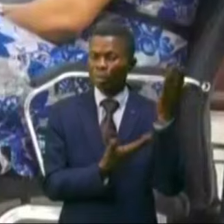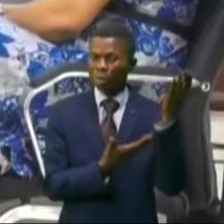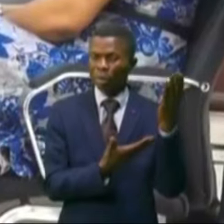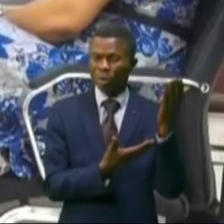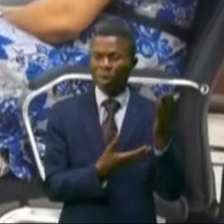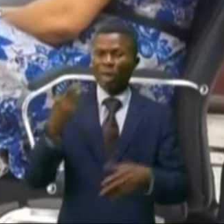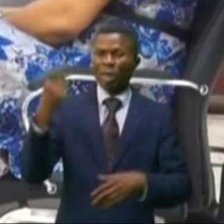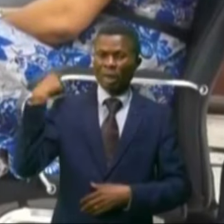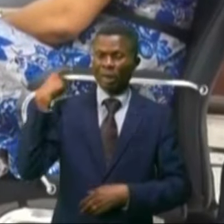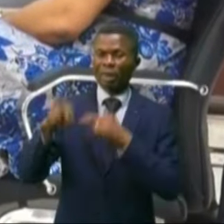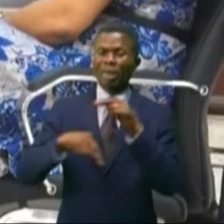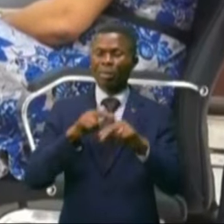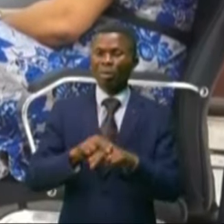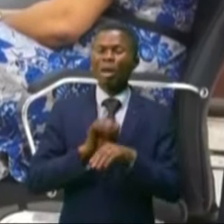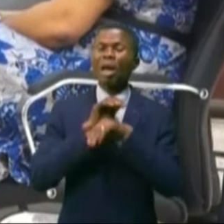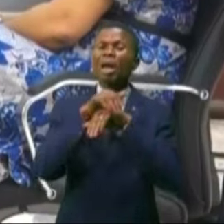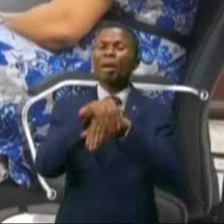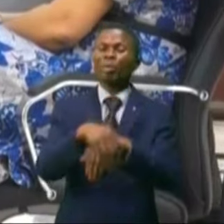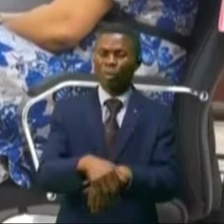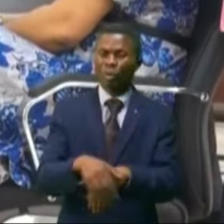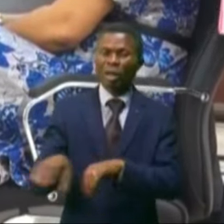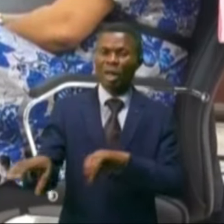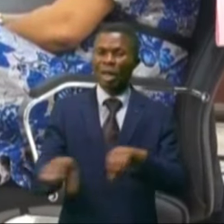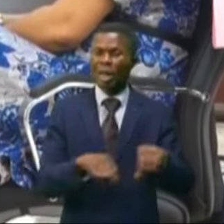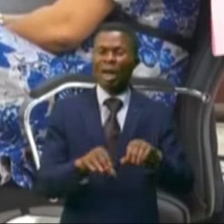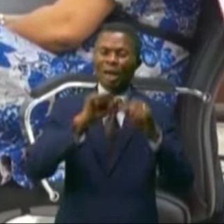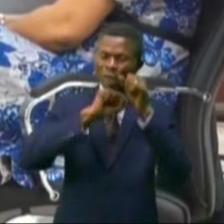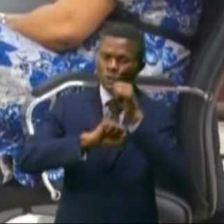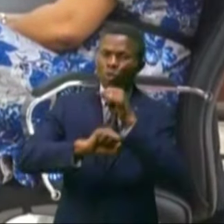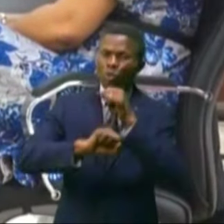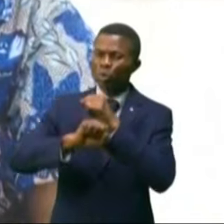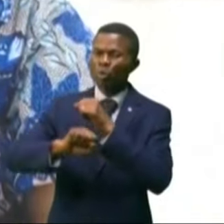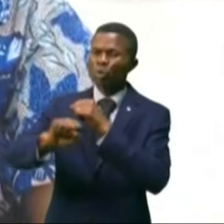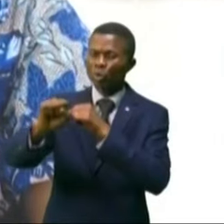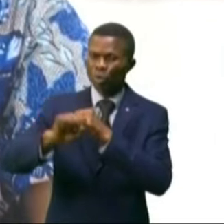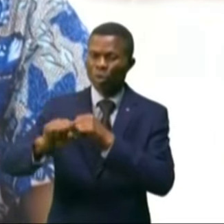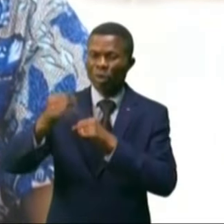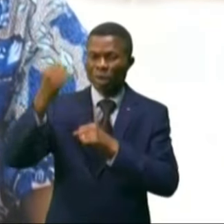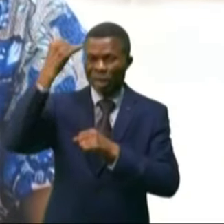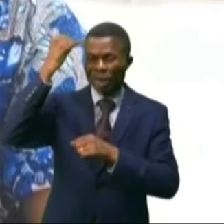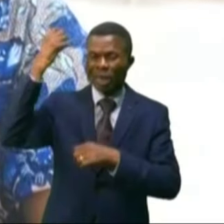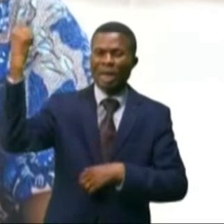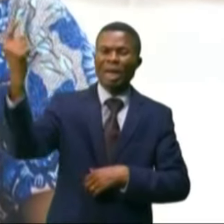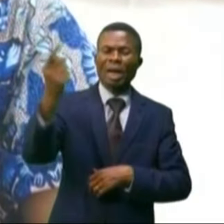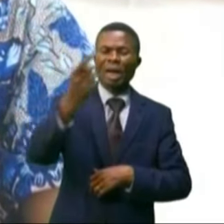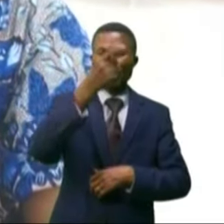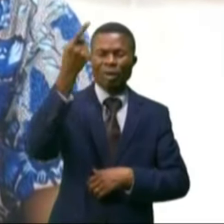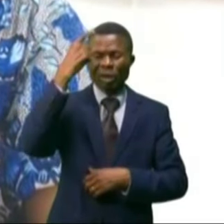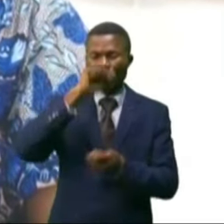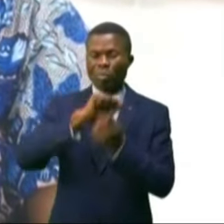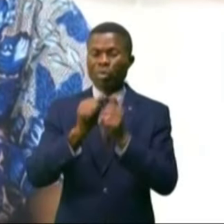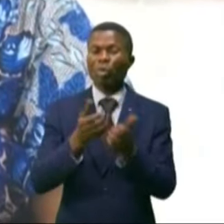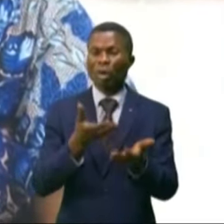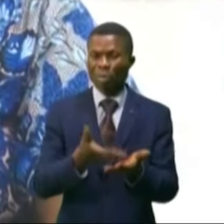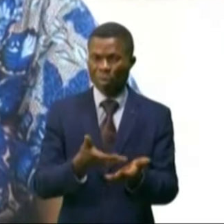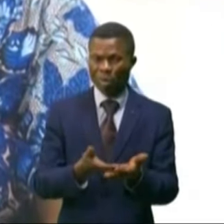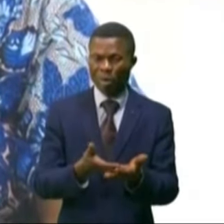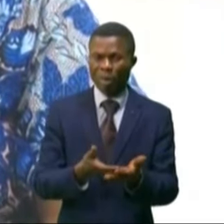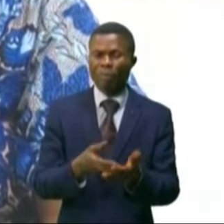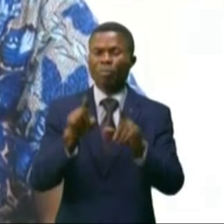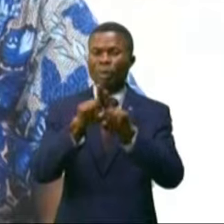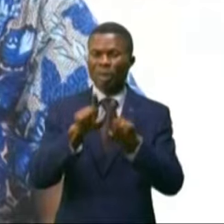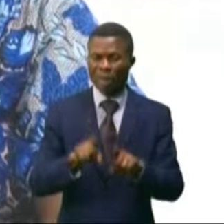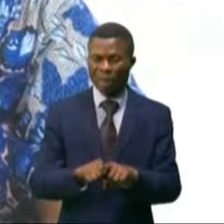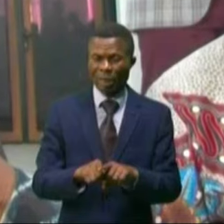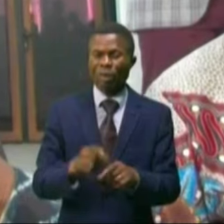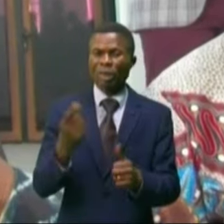députés participent à l'action de sensibilisation de l'opinion internationale par rapport à cette situation. Plus